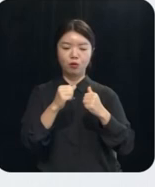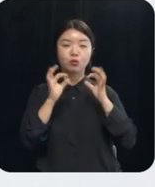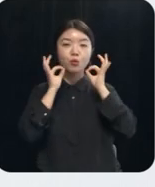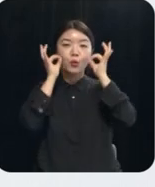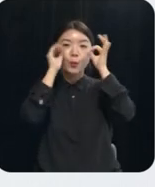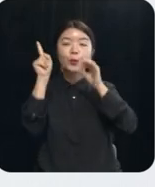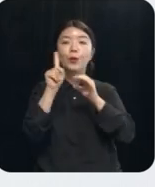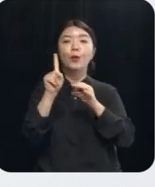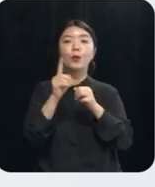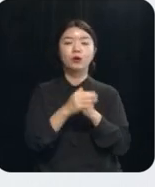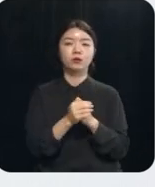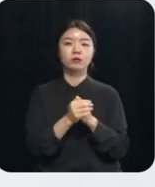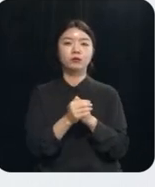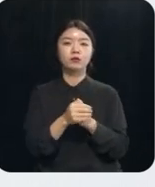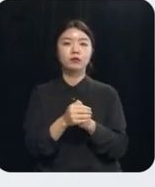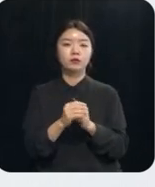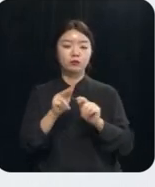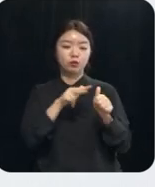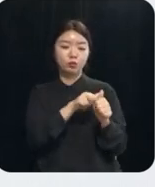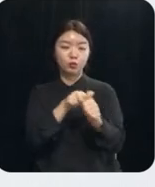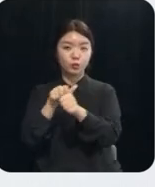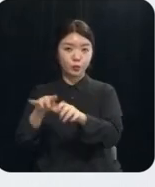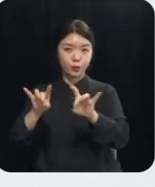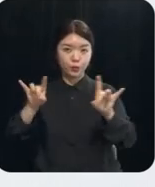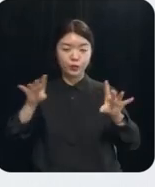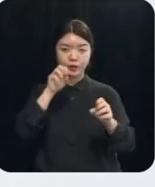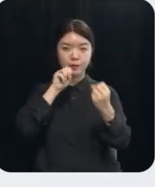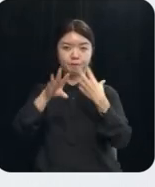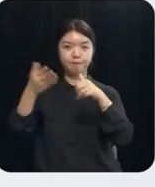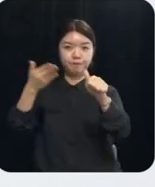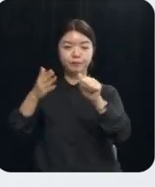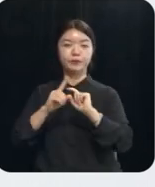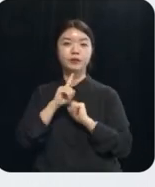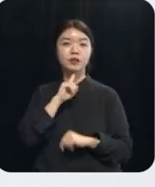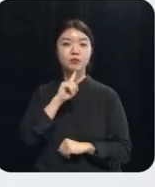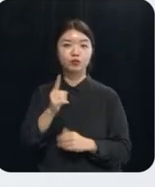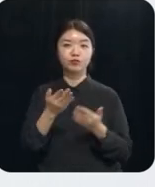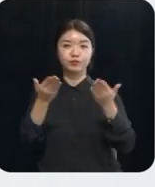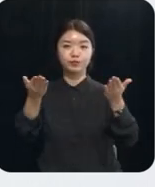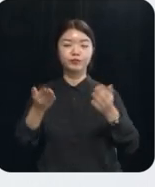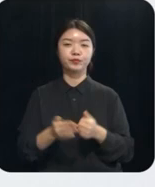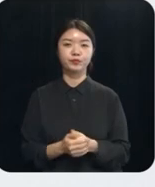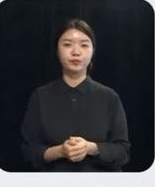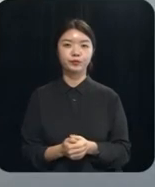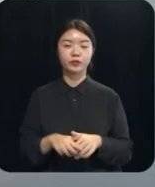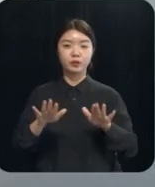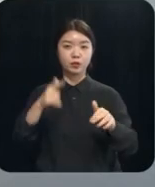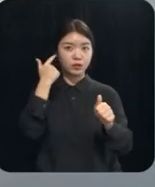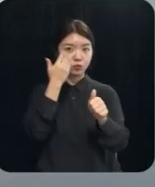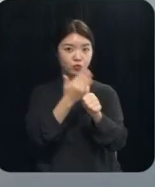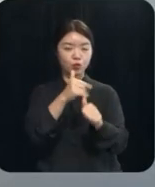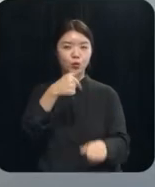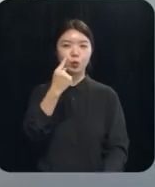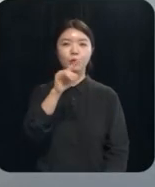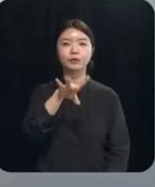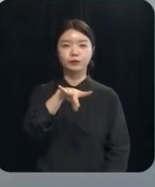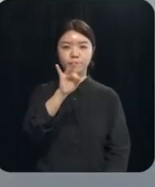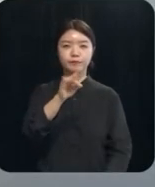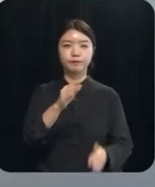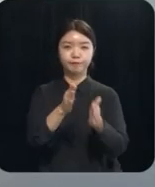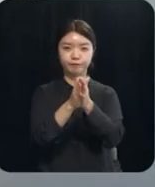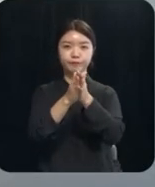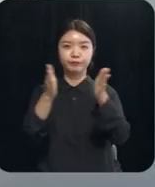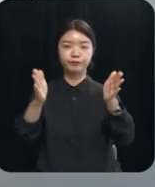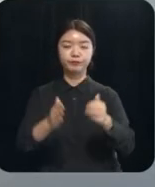된다고 보시는지 후보별로 말씀을 해주시기 바라겠습니다. 1분씩이고요. 이번 질문은 고기철 후보 먼저